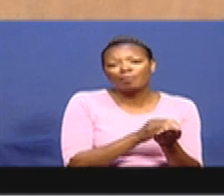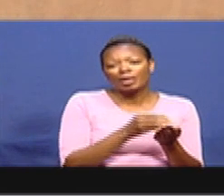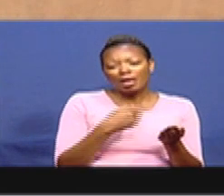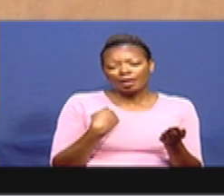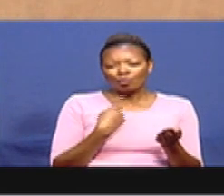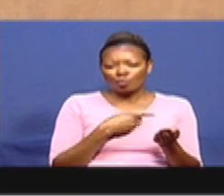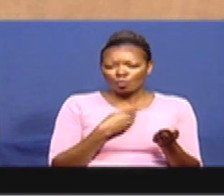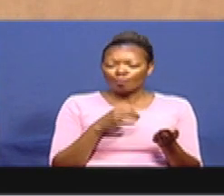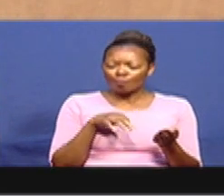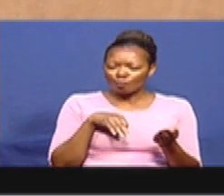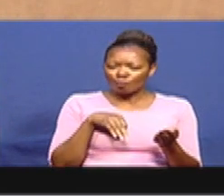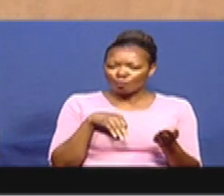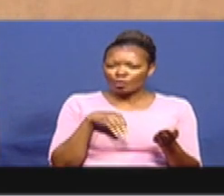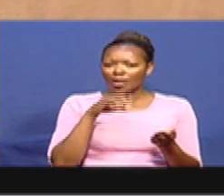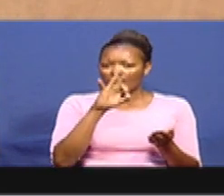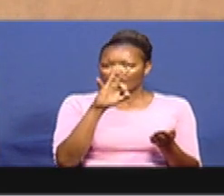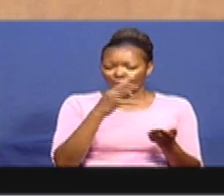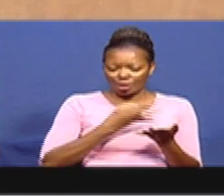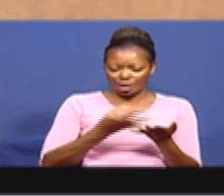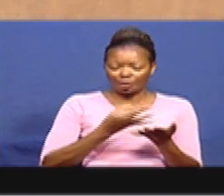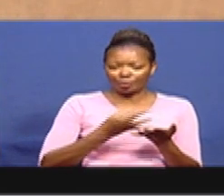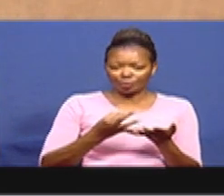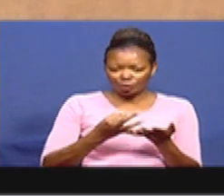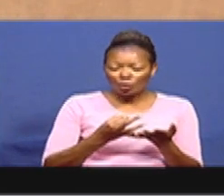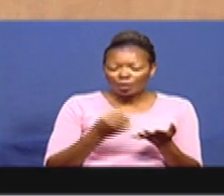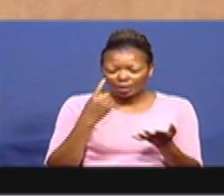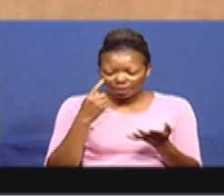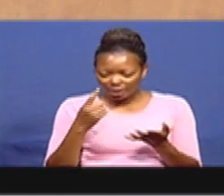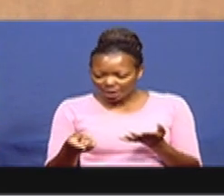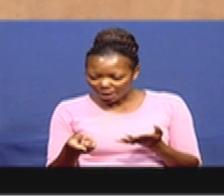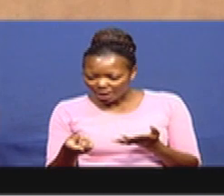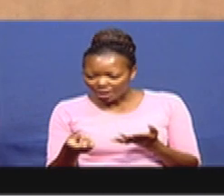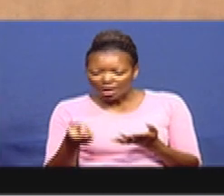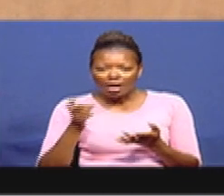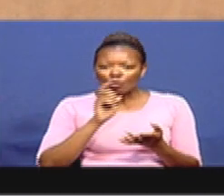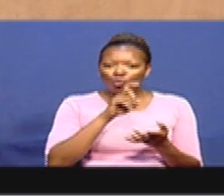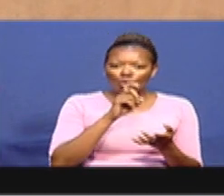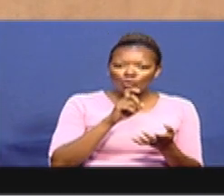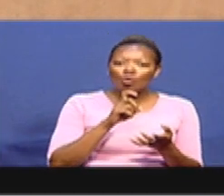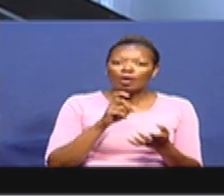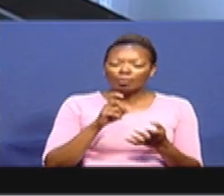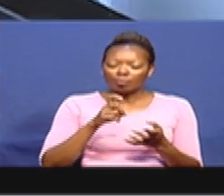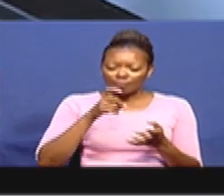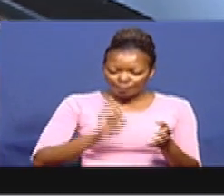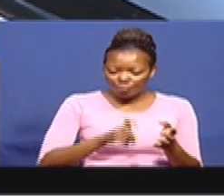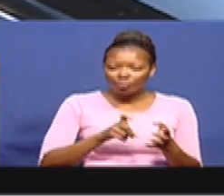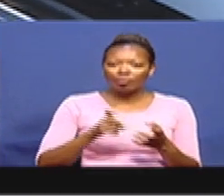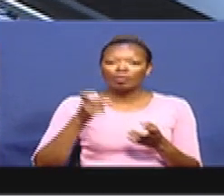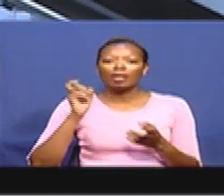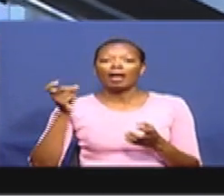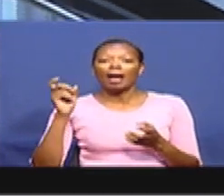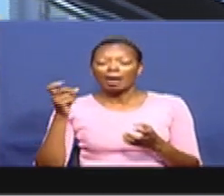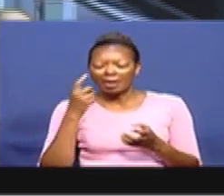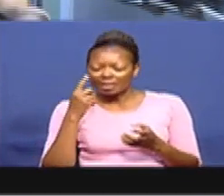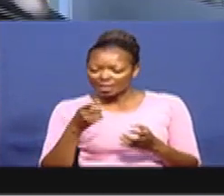sile mayai ambayo iko na uchafu ama yenye imepasua imeekelewa kama uchafu wa kuku. Mayai yakiwa